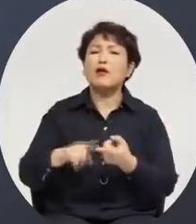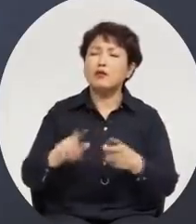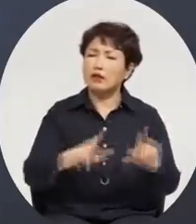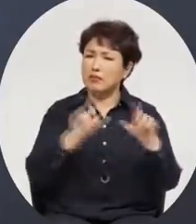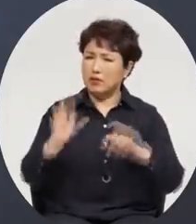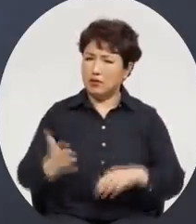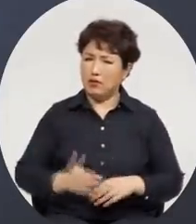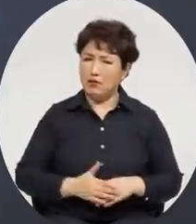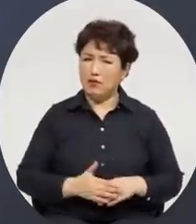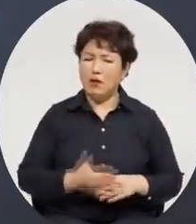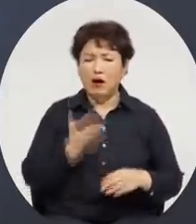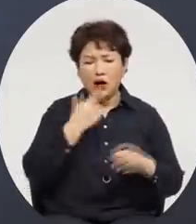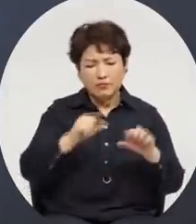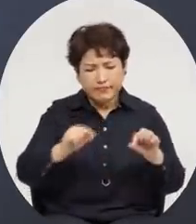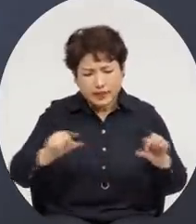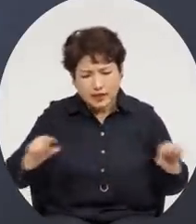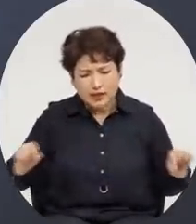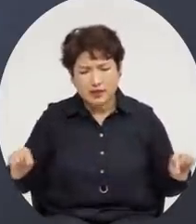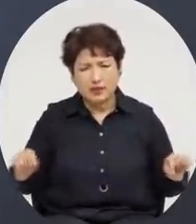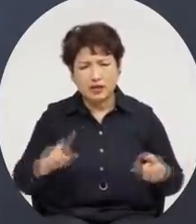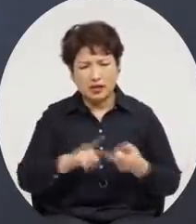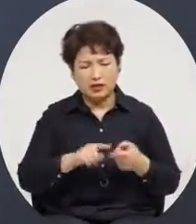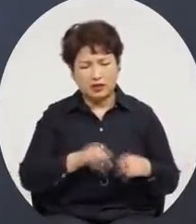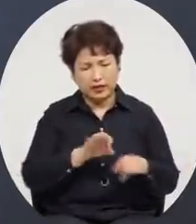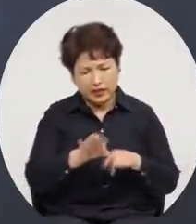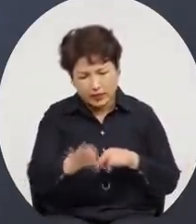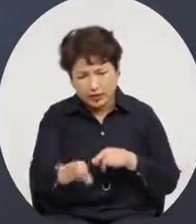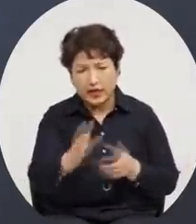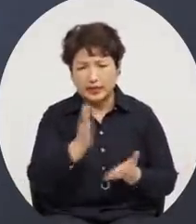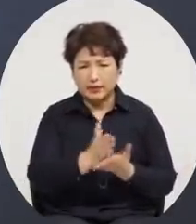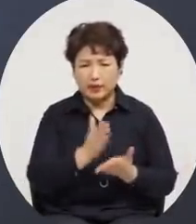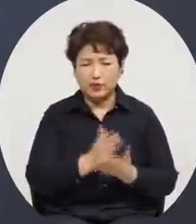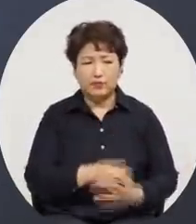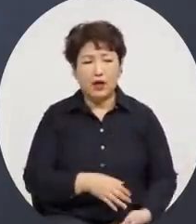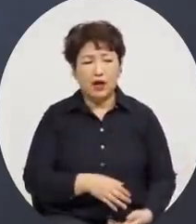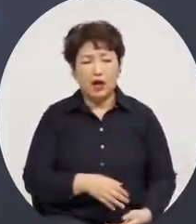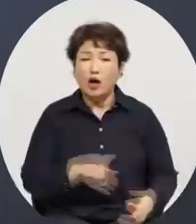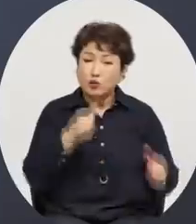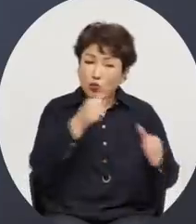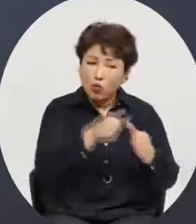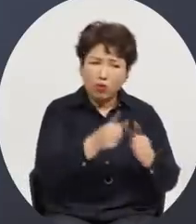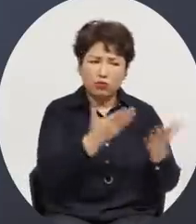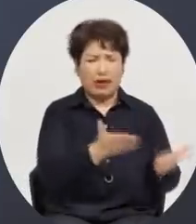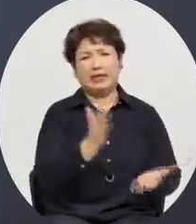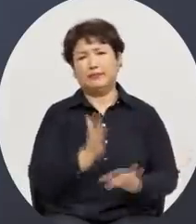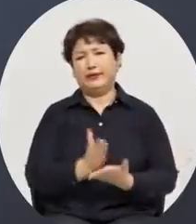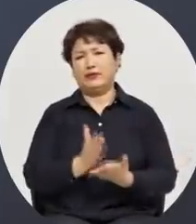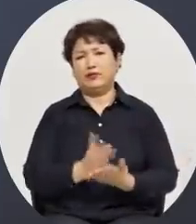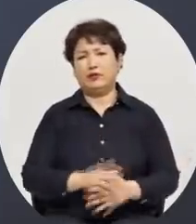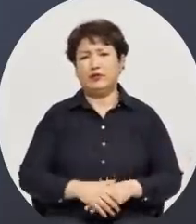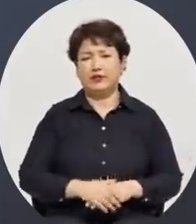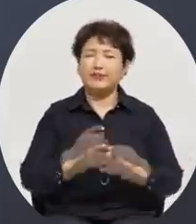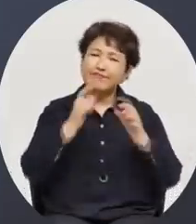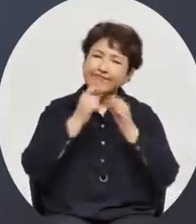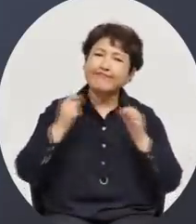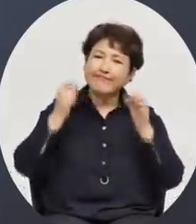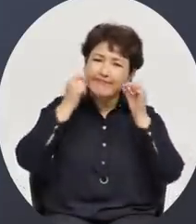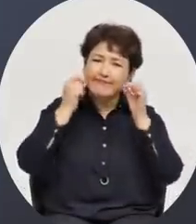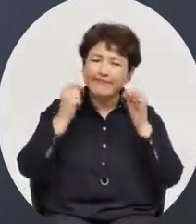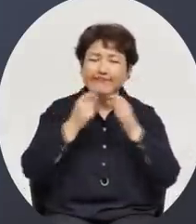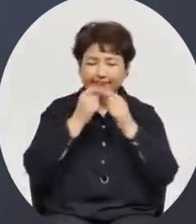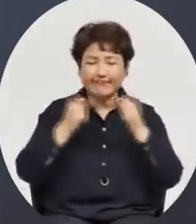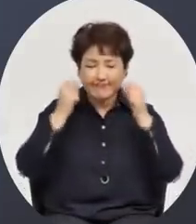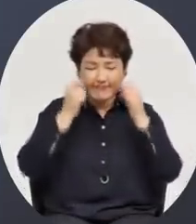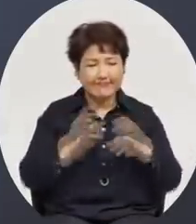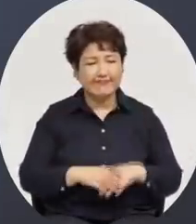어떤 것도 뭐 음식도 뭐든지 잔소리도 하지 말고 뭐 욕심 내려놓으면 된다 이런 조언도 하지 말고 그저